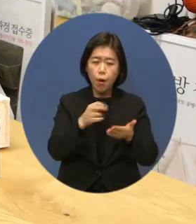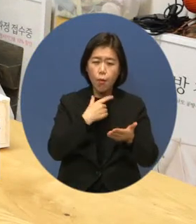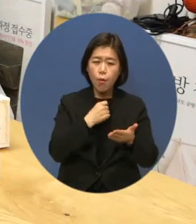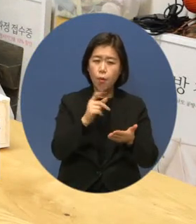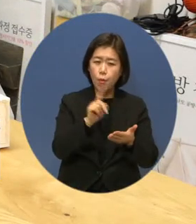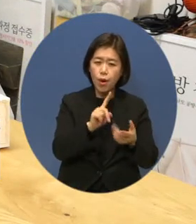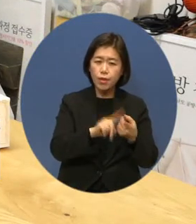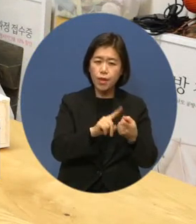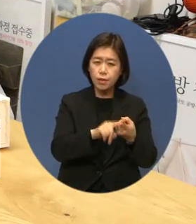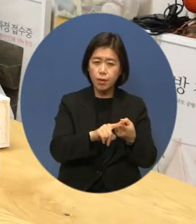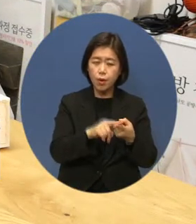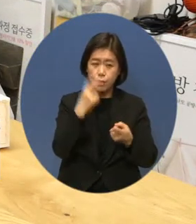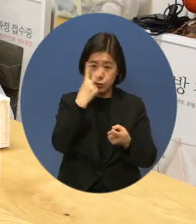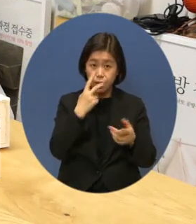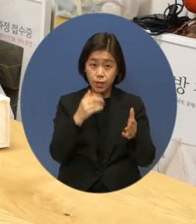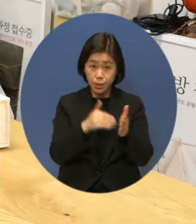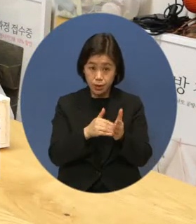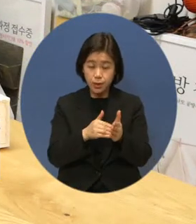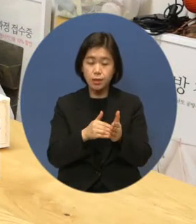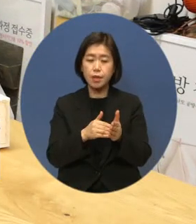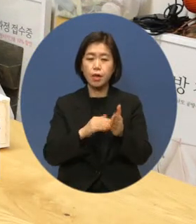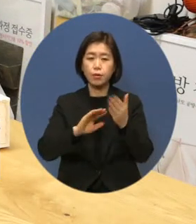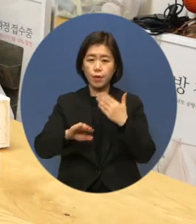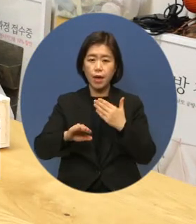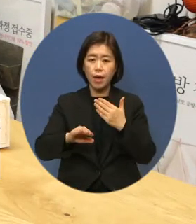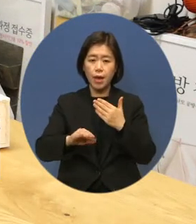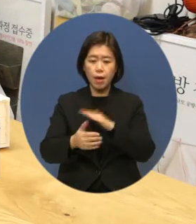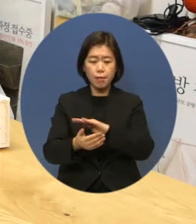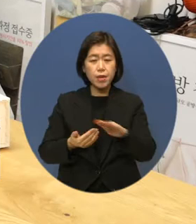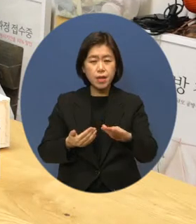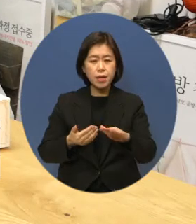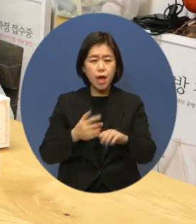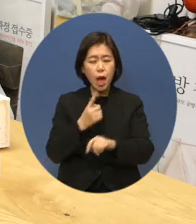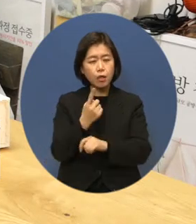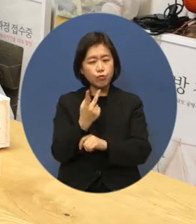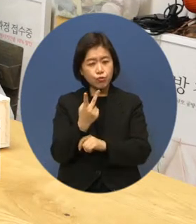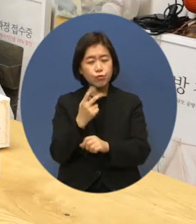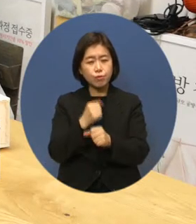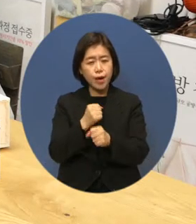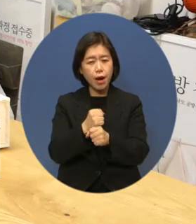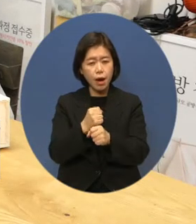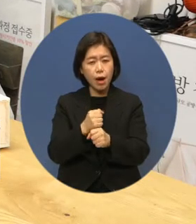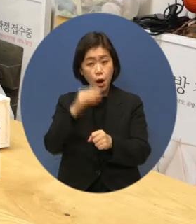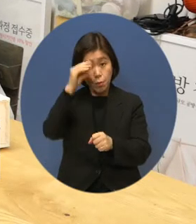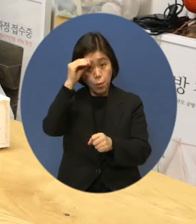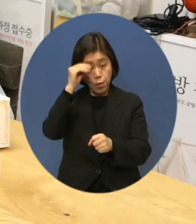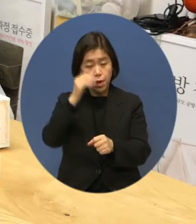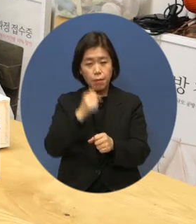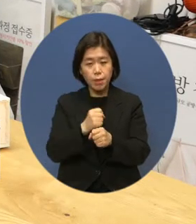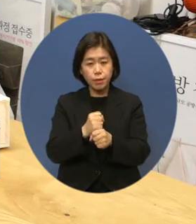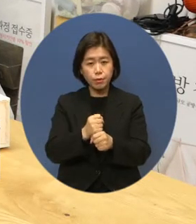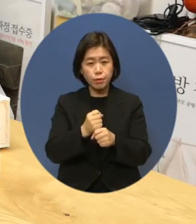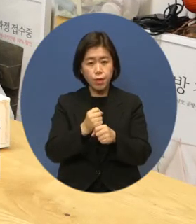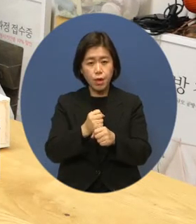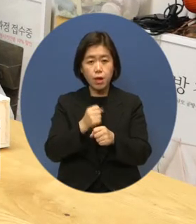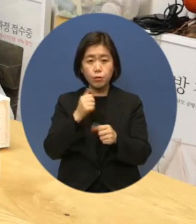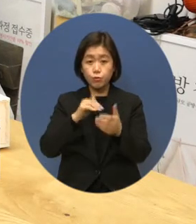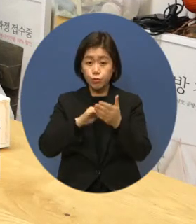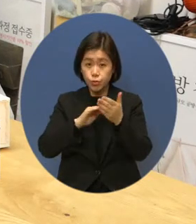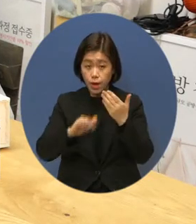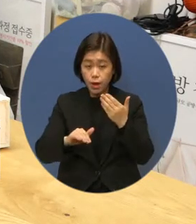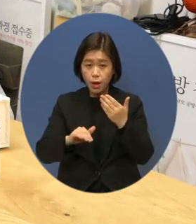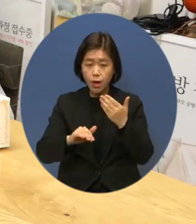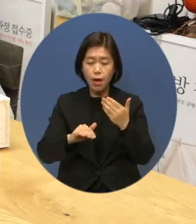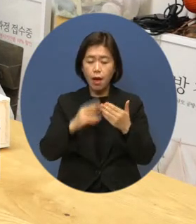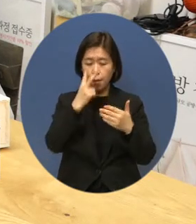저희가 샘플을 만들어요. 네, 샘플을 만들고 그 샘플 만든 것들을 시각장애 아동 부모님 그리고